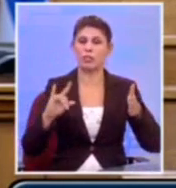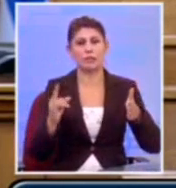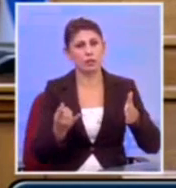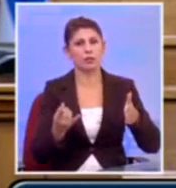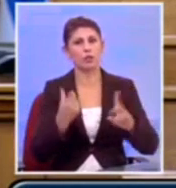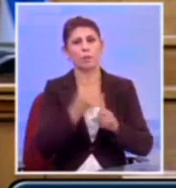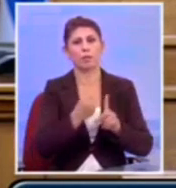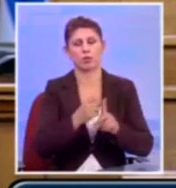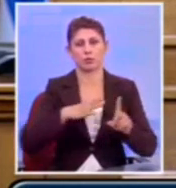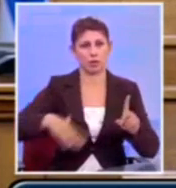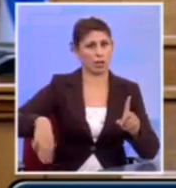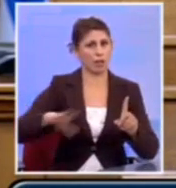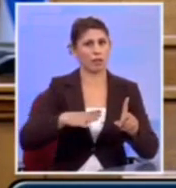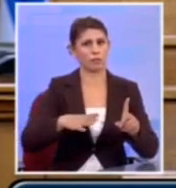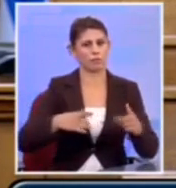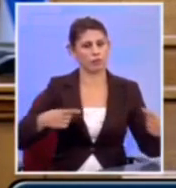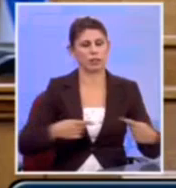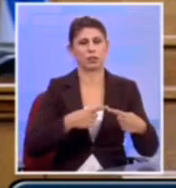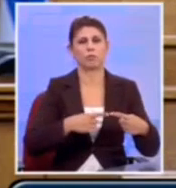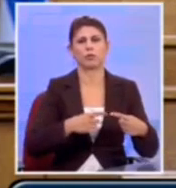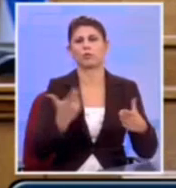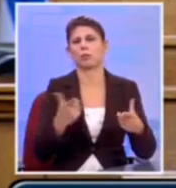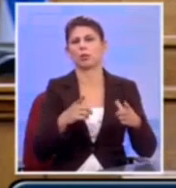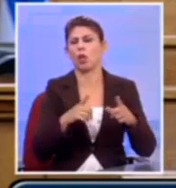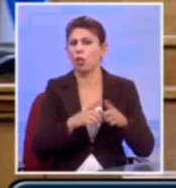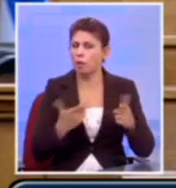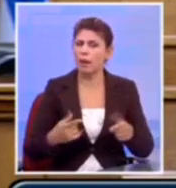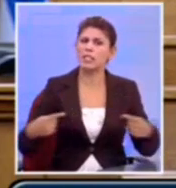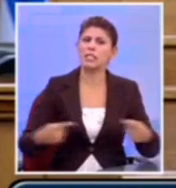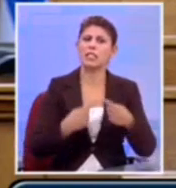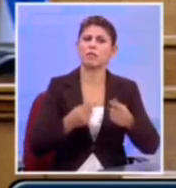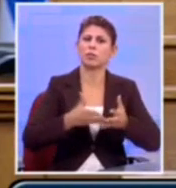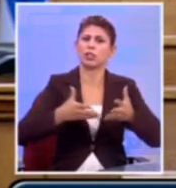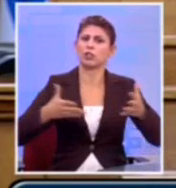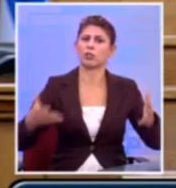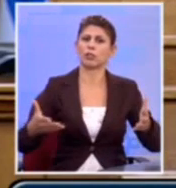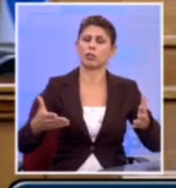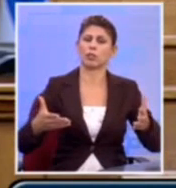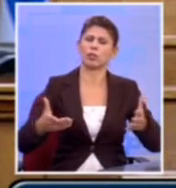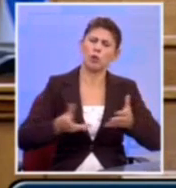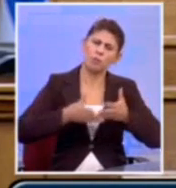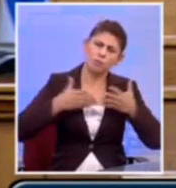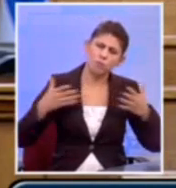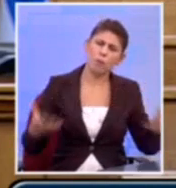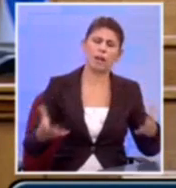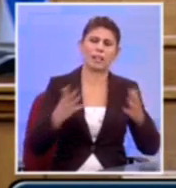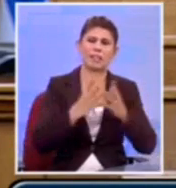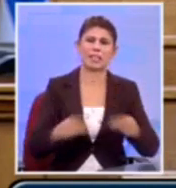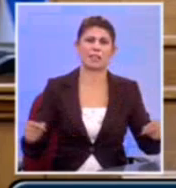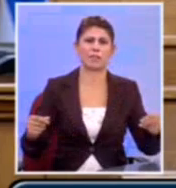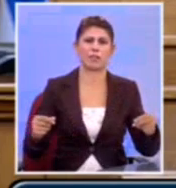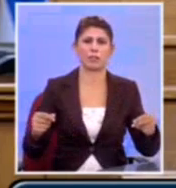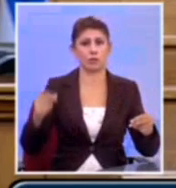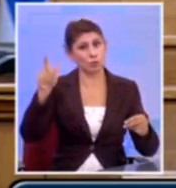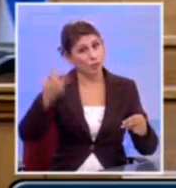το υπερασπίζεται ο λαός μας σε σύγκρουση με το δόγμα τους, σε σύγκρουση με τη μεγιστοποίηση των μεγίστων και την εξαφάνιση